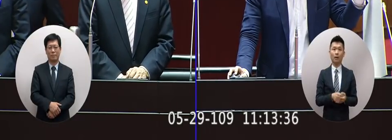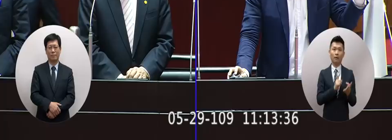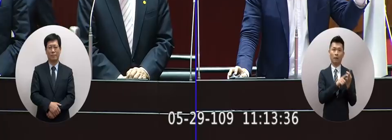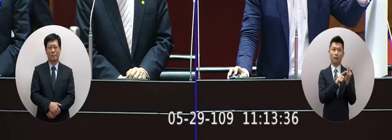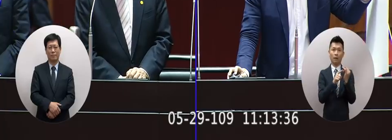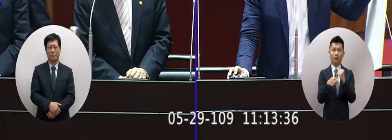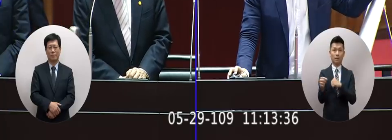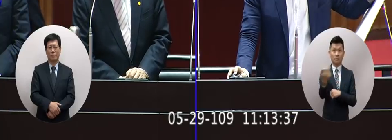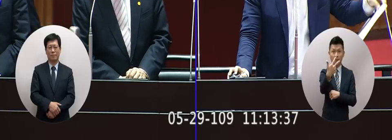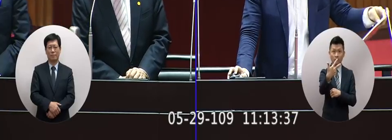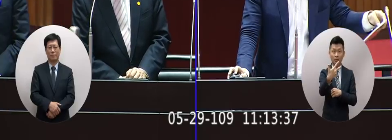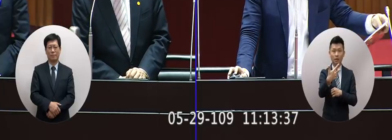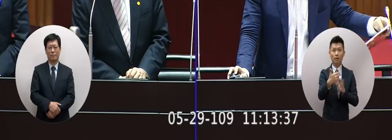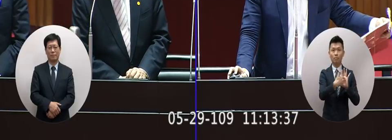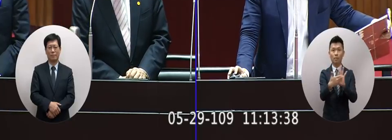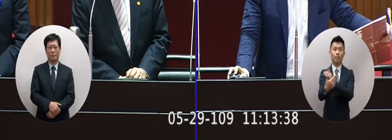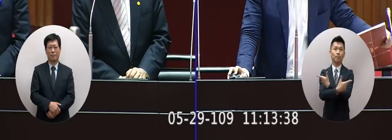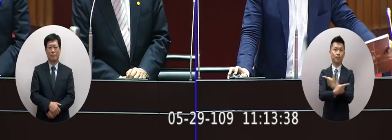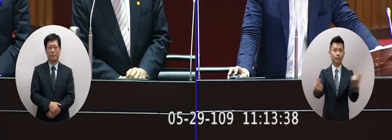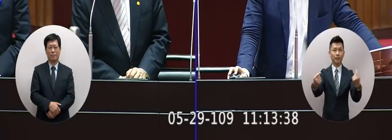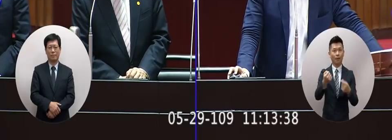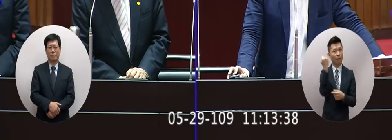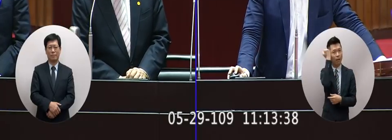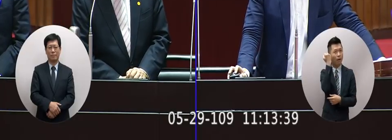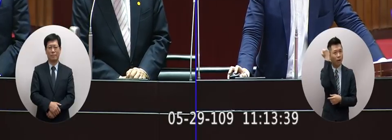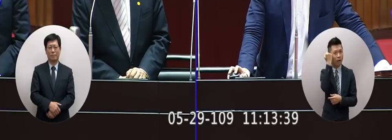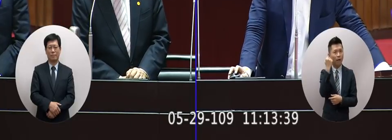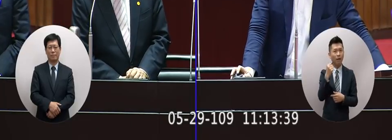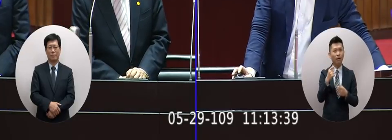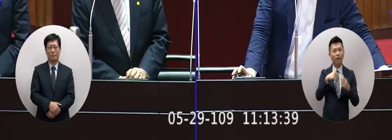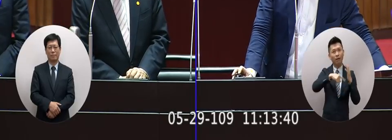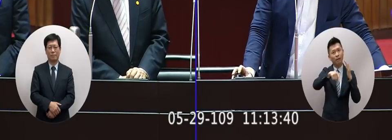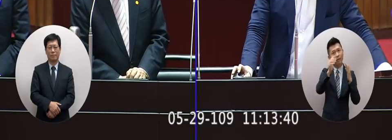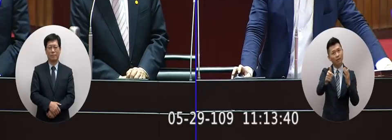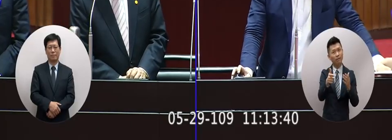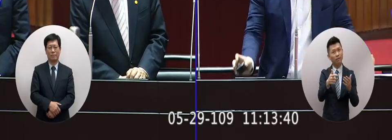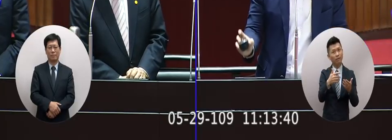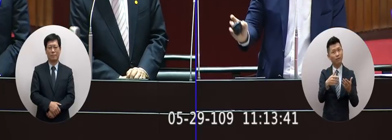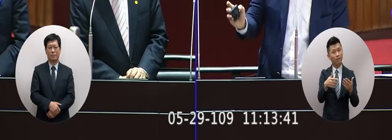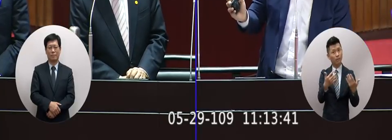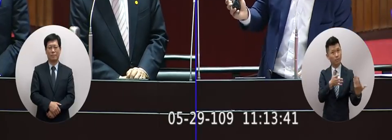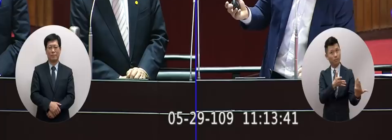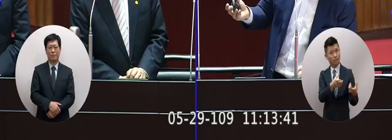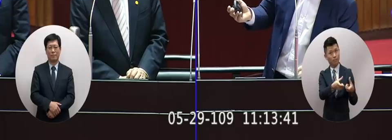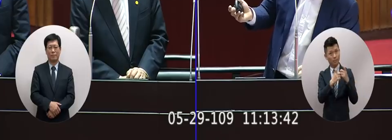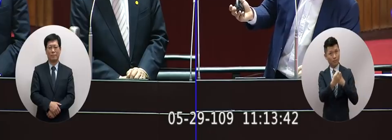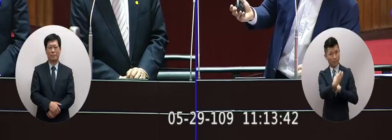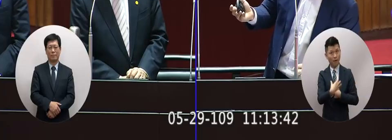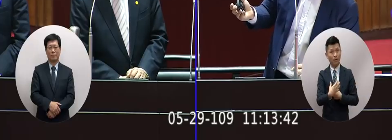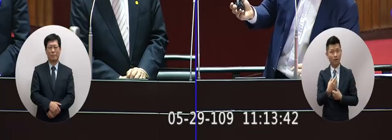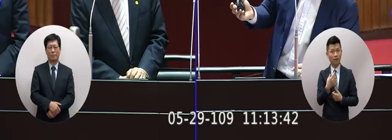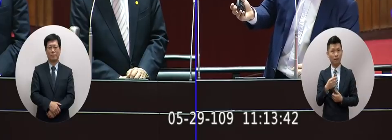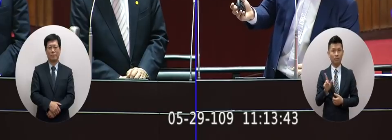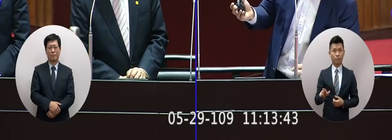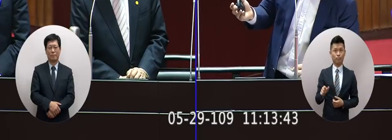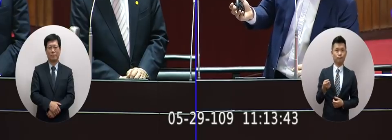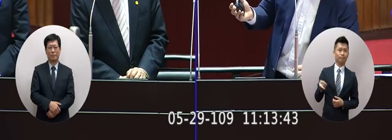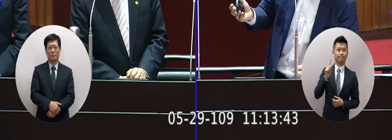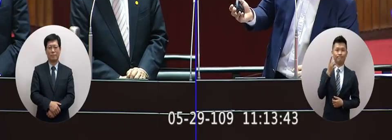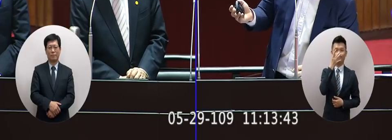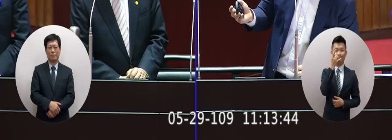四五六七，拢甲阮讲无法度，足辛苦的，敢会当研究即个问题？因为吼，这有没有办法上页？